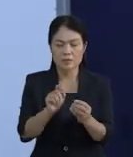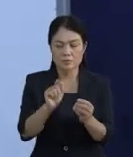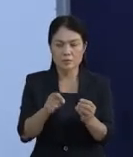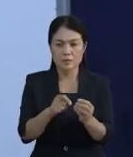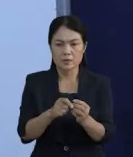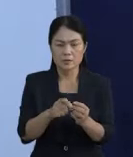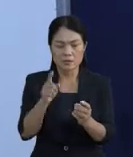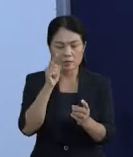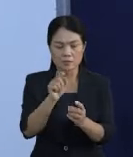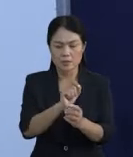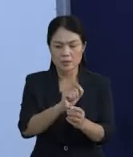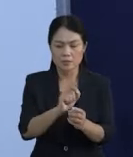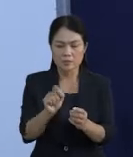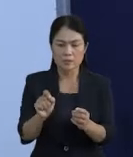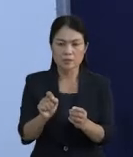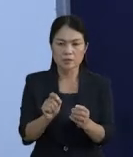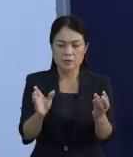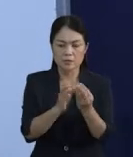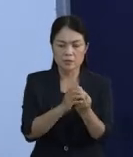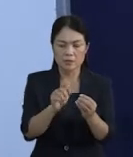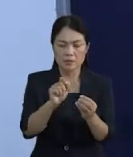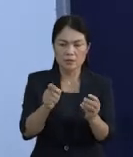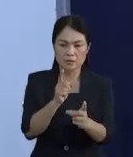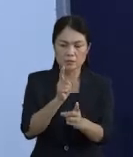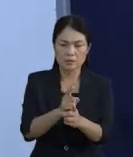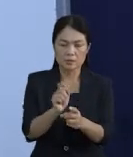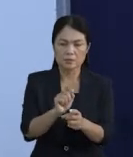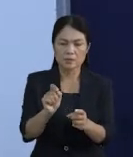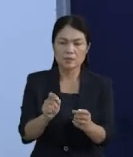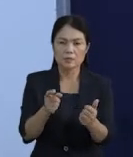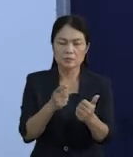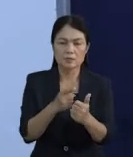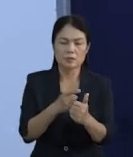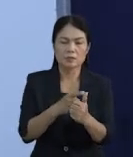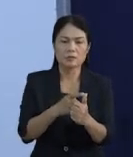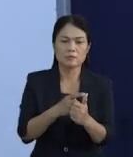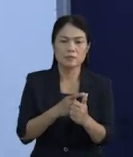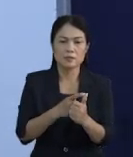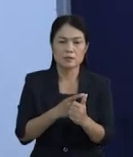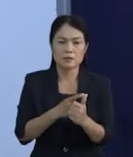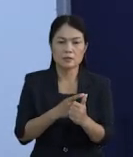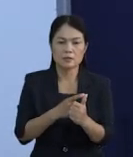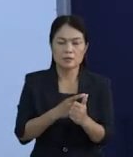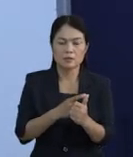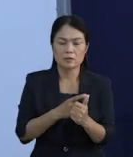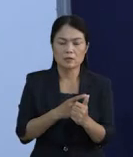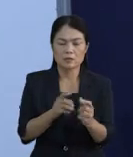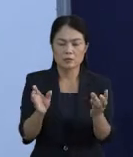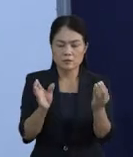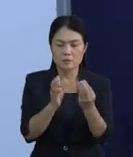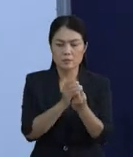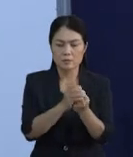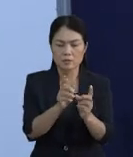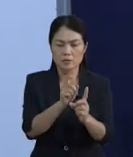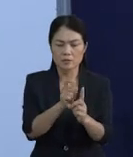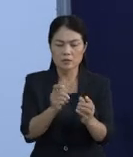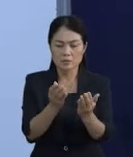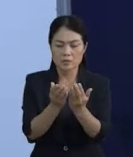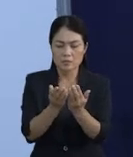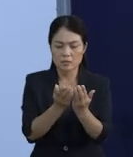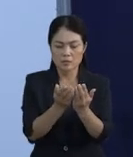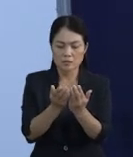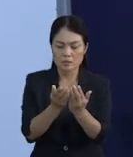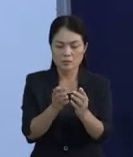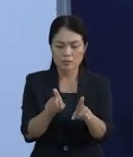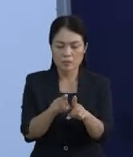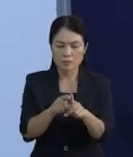là bấy sò xe chùm luôn tụ tập hiện dương tới sò xe bà sò xe muốn được bốn kế cứ sò xe chùm luôn cột sân đôi cả an đây sò